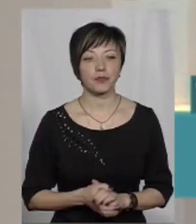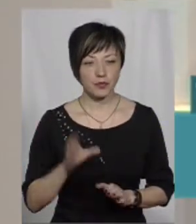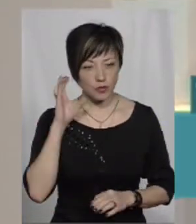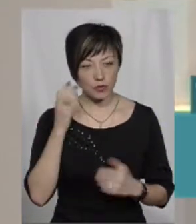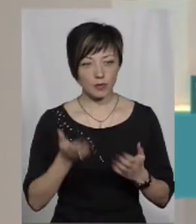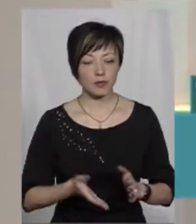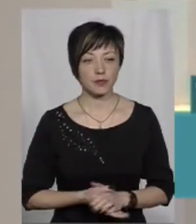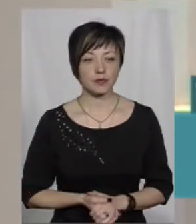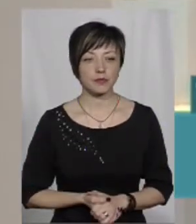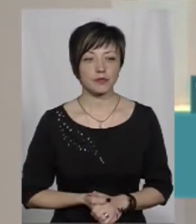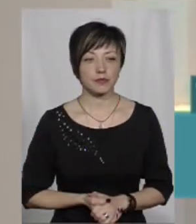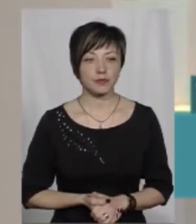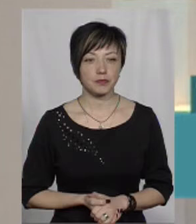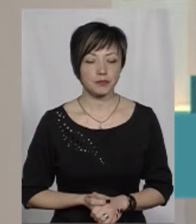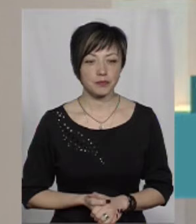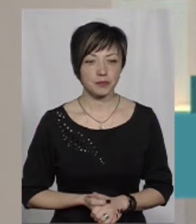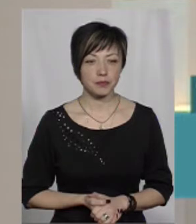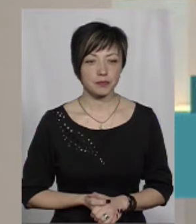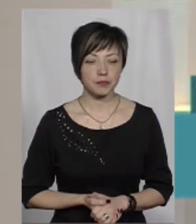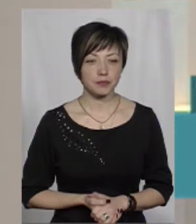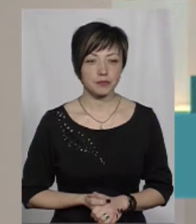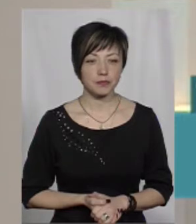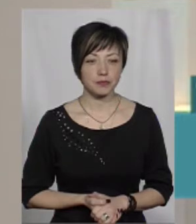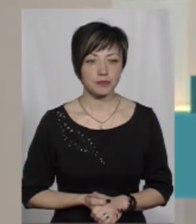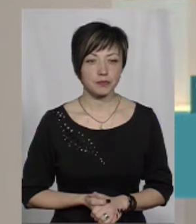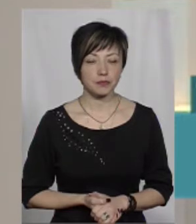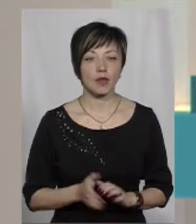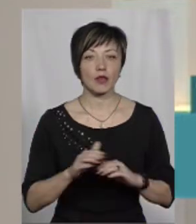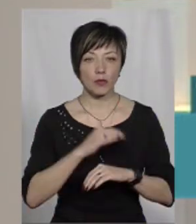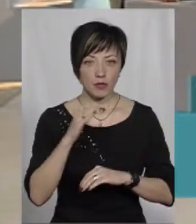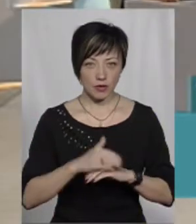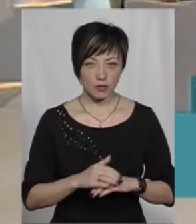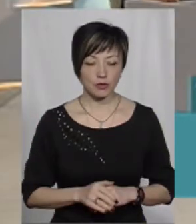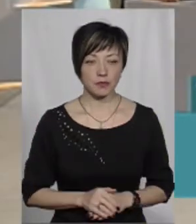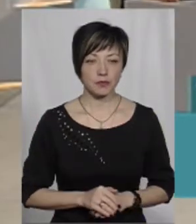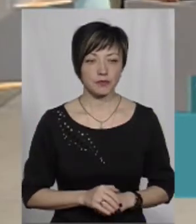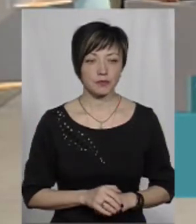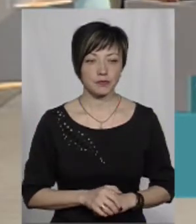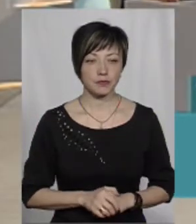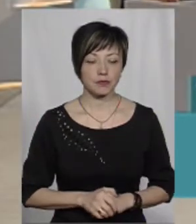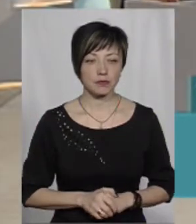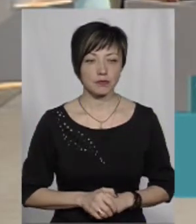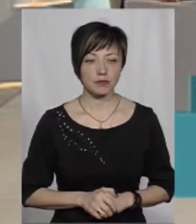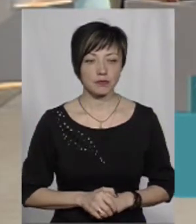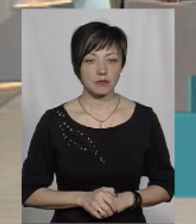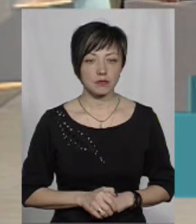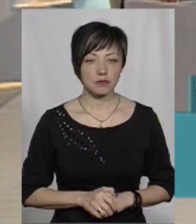Алло. Так, ми вас слухаємо, питайте. Добрий вечір. Добрий вечір.